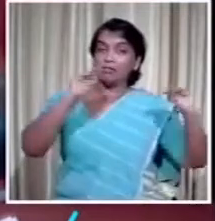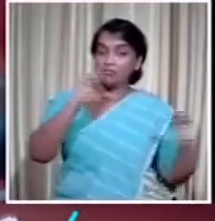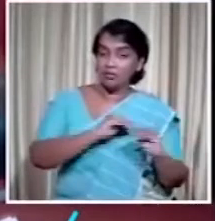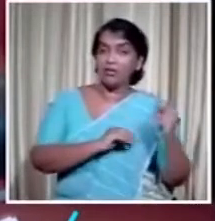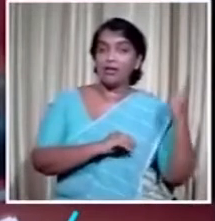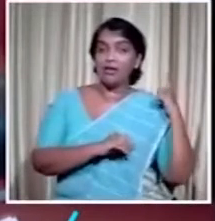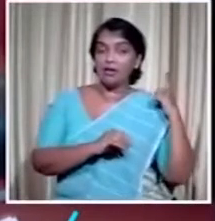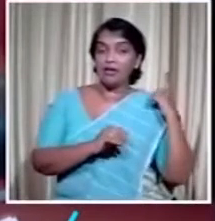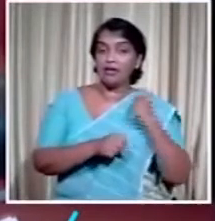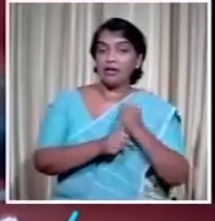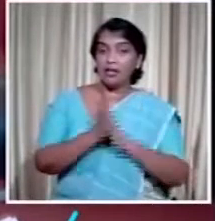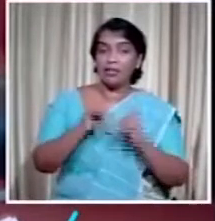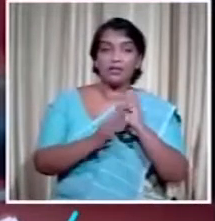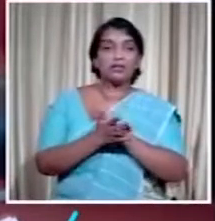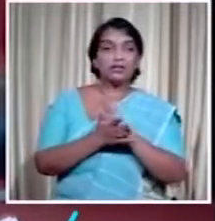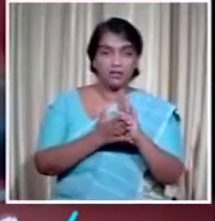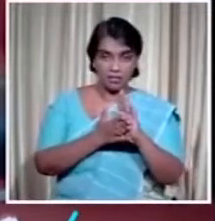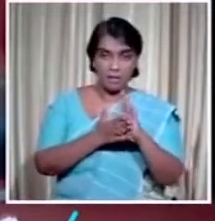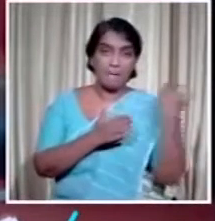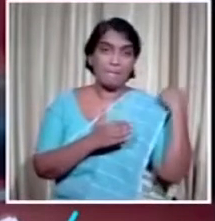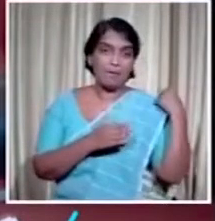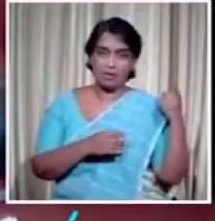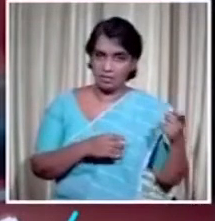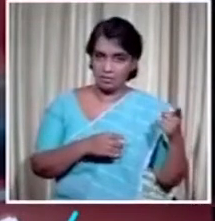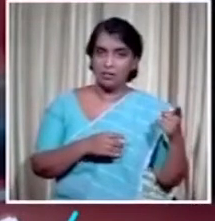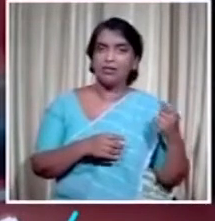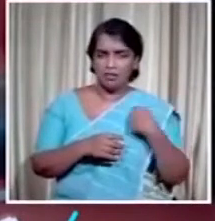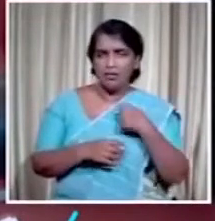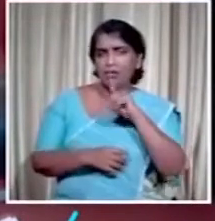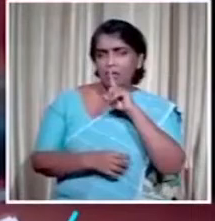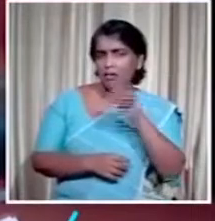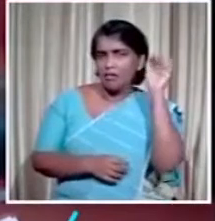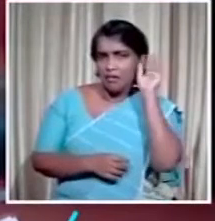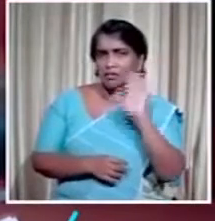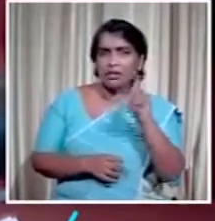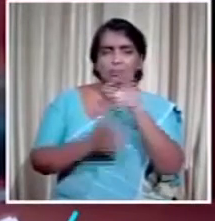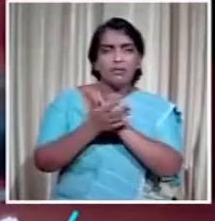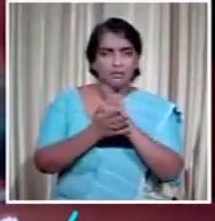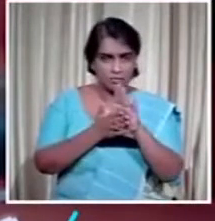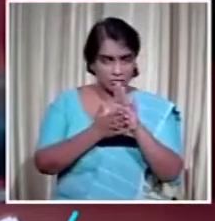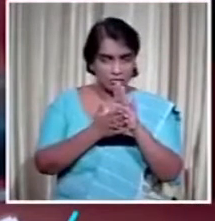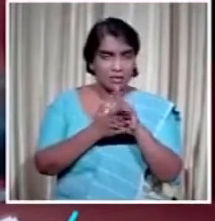arakshaka amathivarya Chamara Rajapaksa Sohiwura. Mama danaganna kemathi deng Chamara Rajapaksa